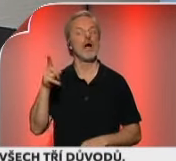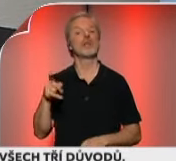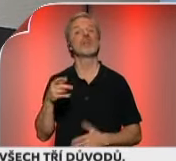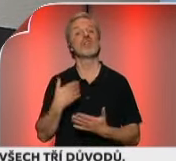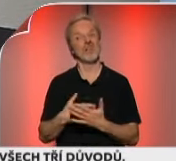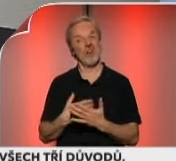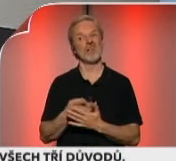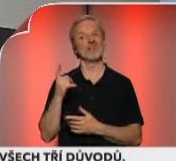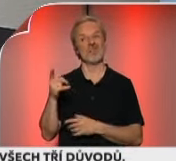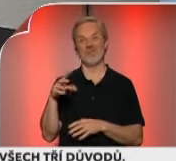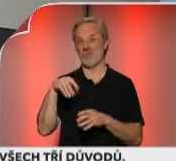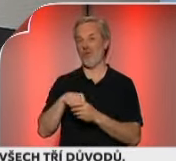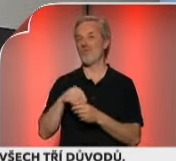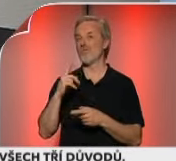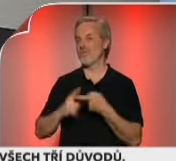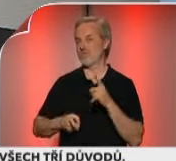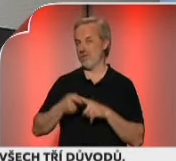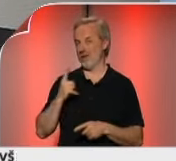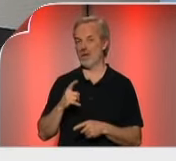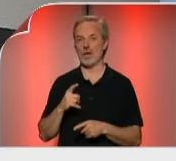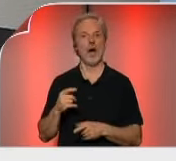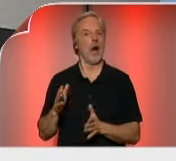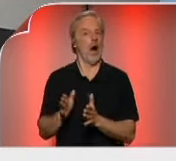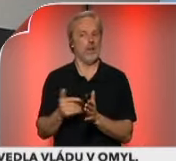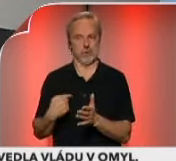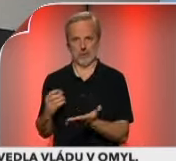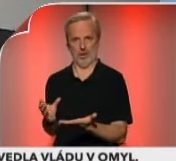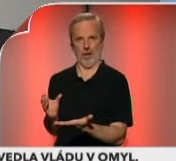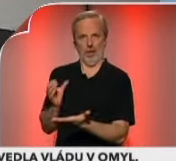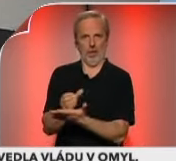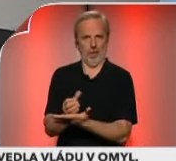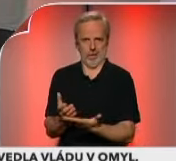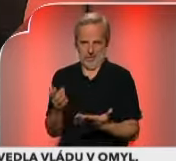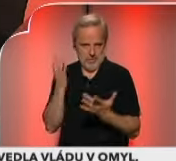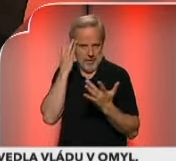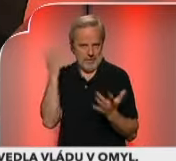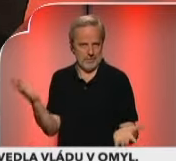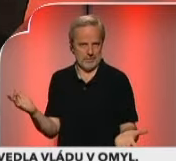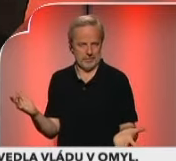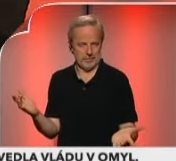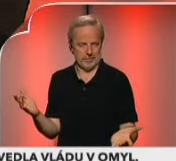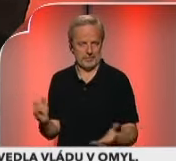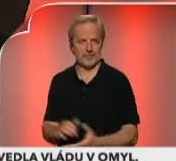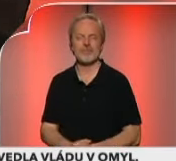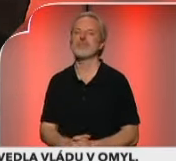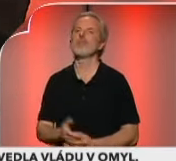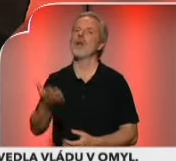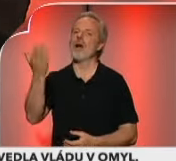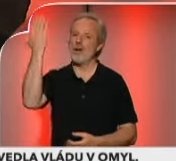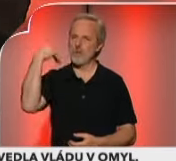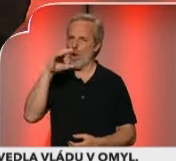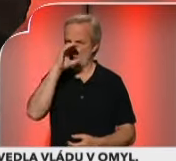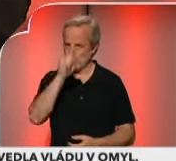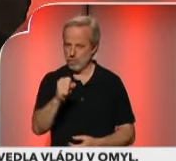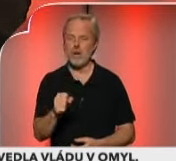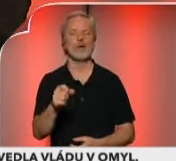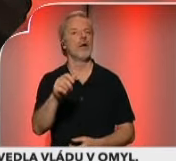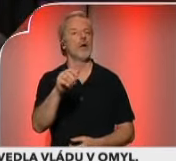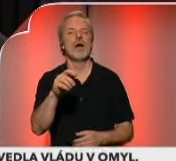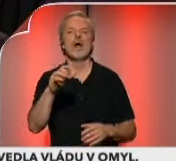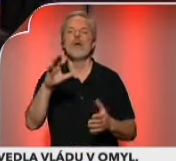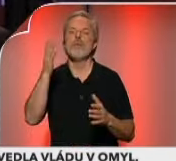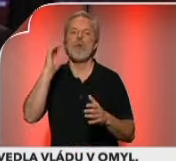a já jsem zřejmě byl nějaký dopr ný produkt který se hodil No když jste se v dubnu nedostal na kandidátku středočeské